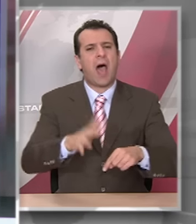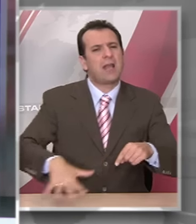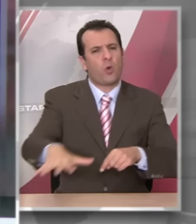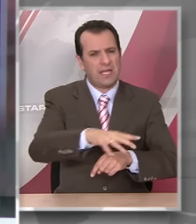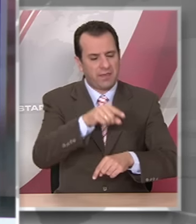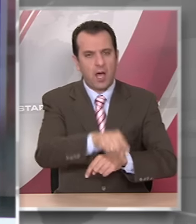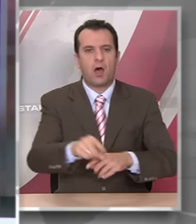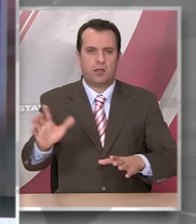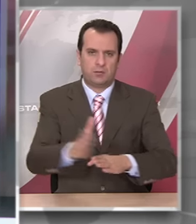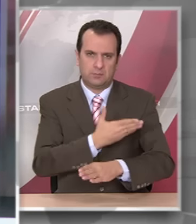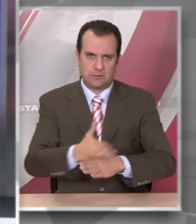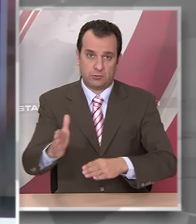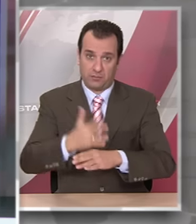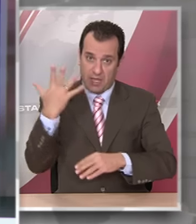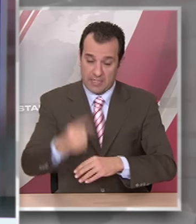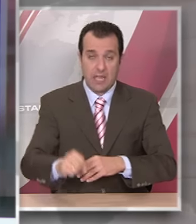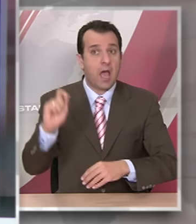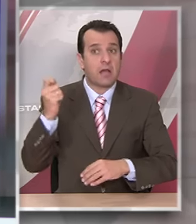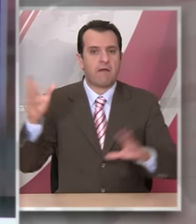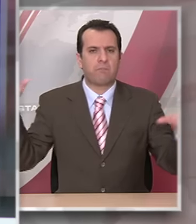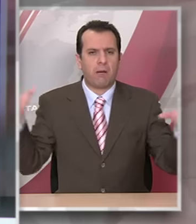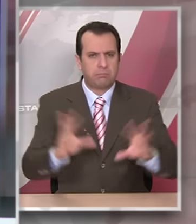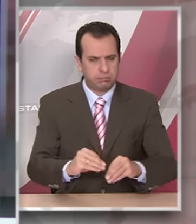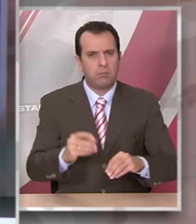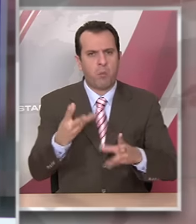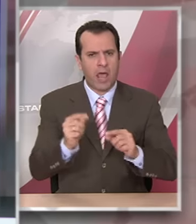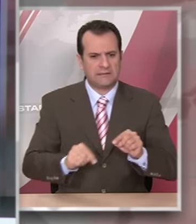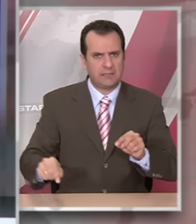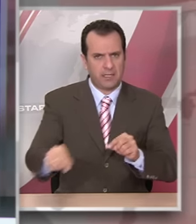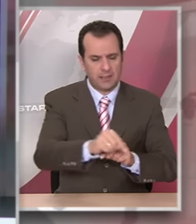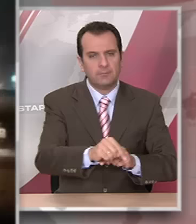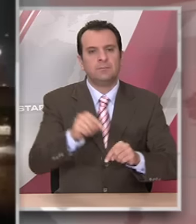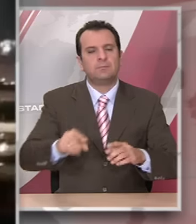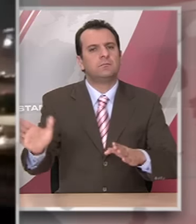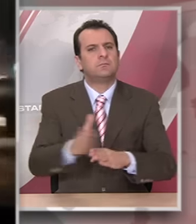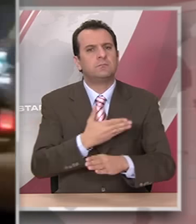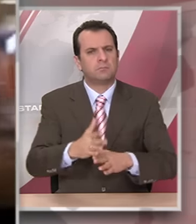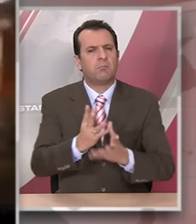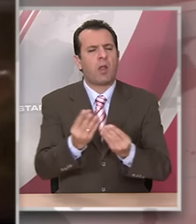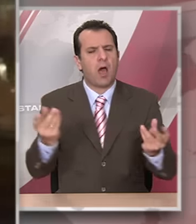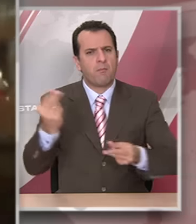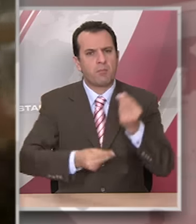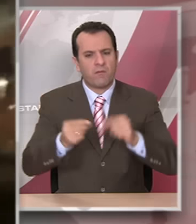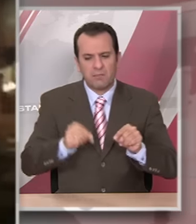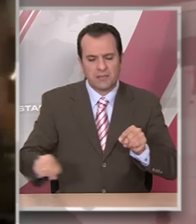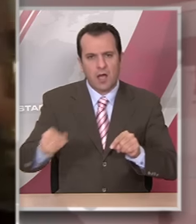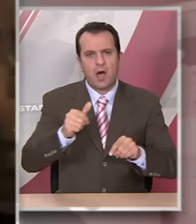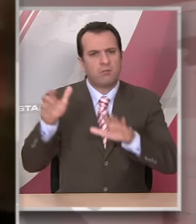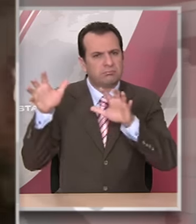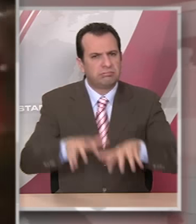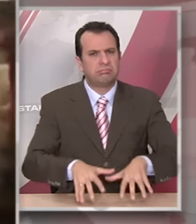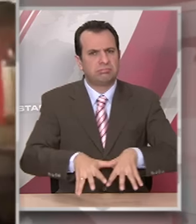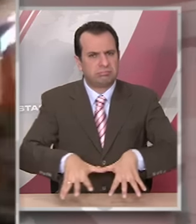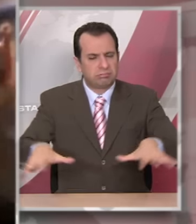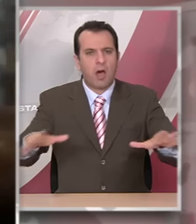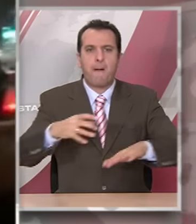μεγάλες καταστροφές με αποτέλεσμα να διακοπεί ηλεκτροδότηση σε πολλές περιοχές. Εκτεταμένα ήταν τα προβλήματα από τις πλημμύρες στην Πάτρα αλλά και